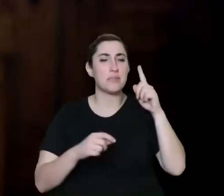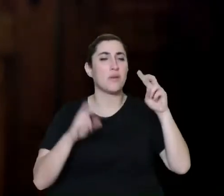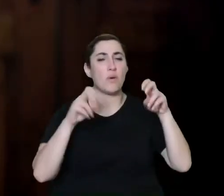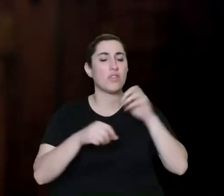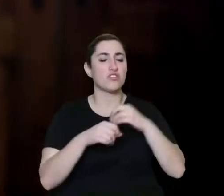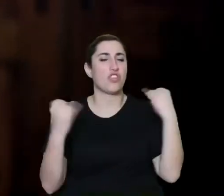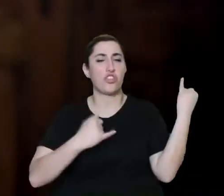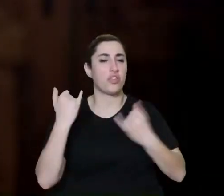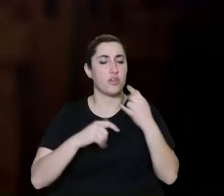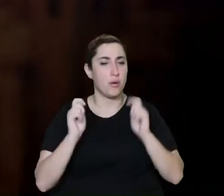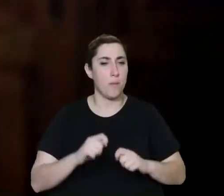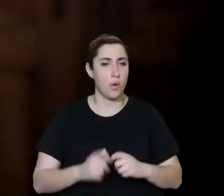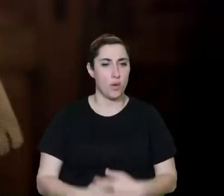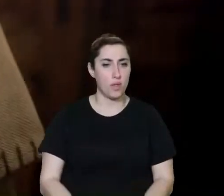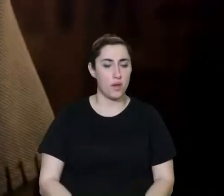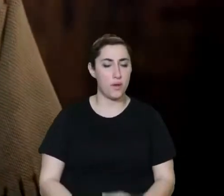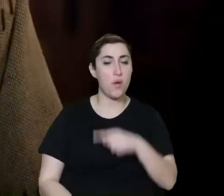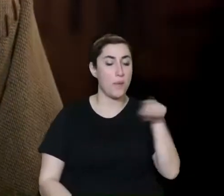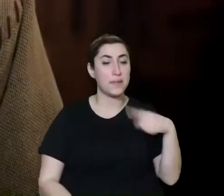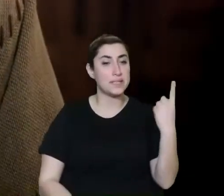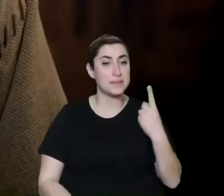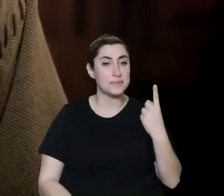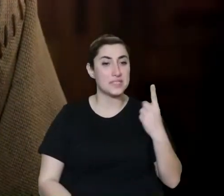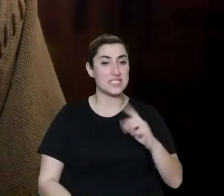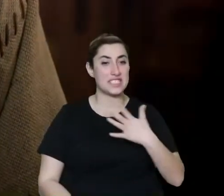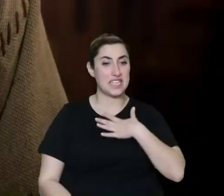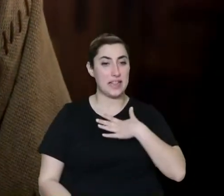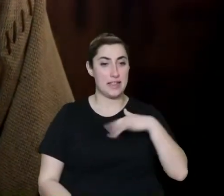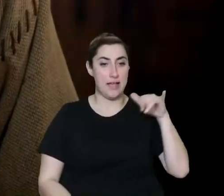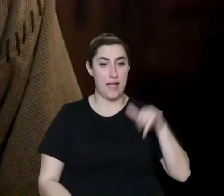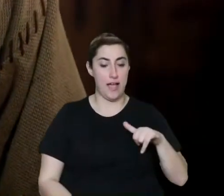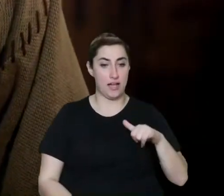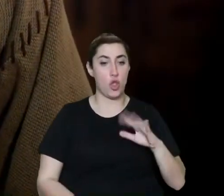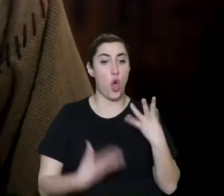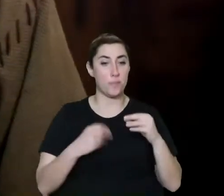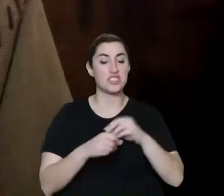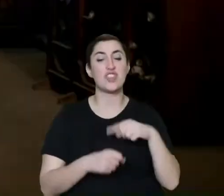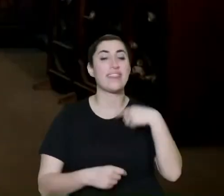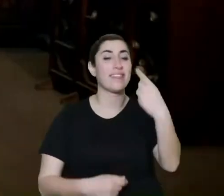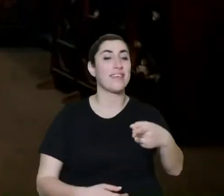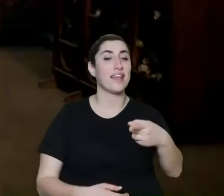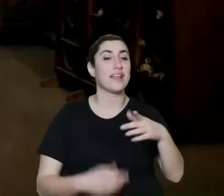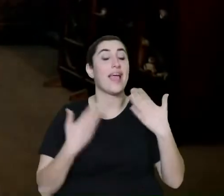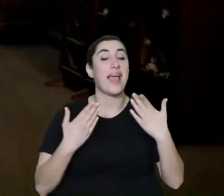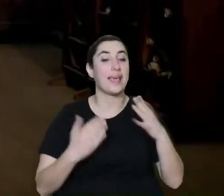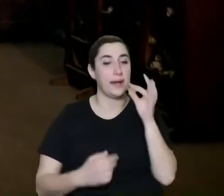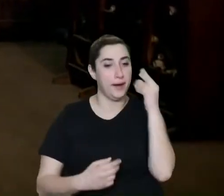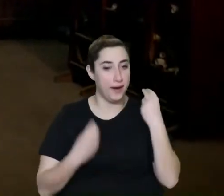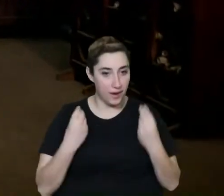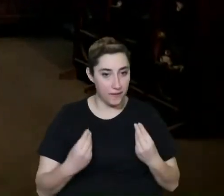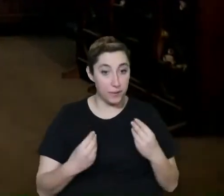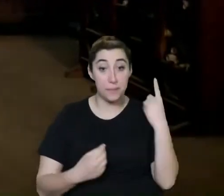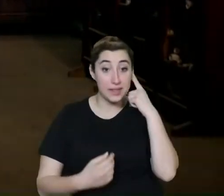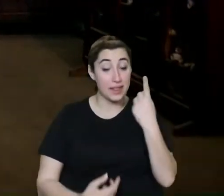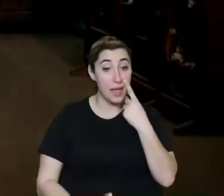hakkında tartışmaktalar. Onlardan biri kendini haklı çıkarmak için diğerine, ey azizim